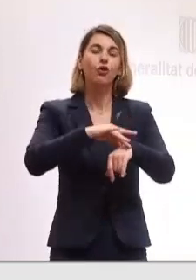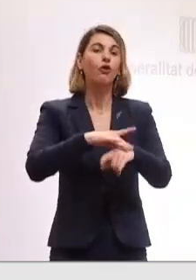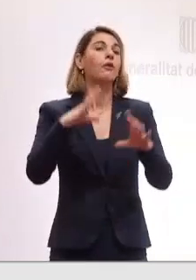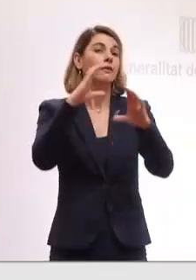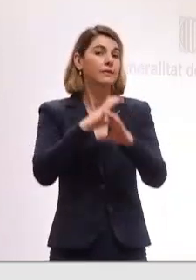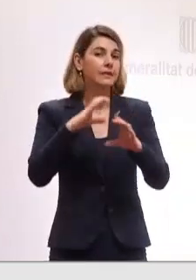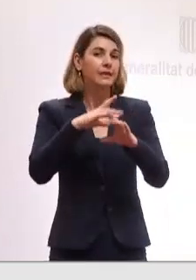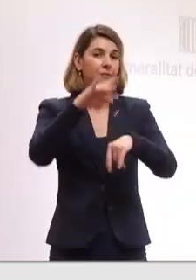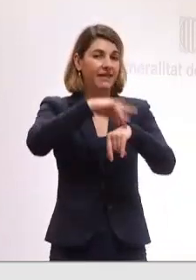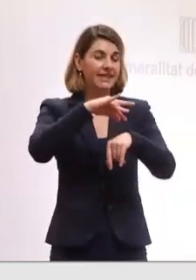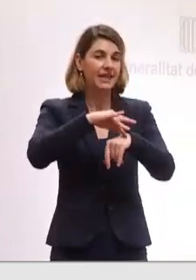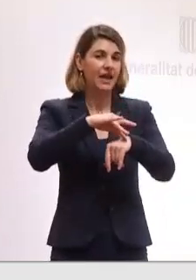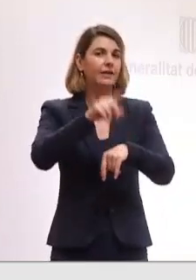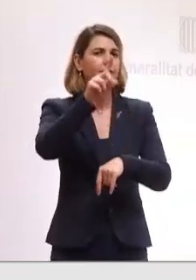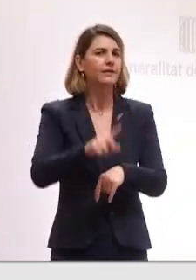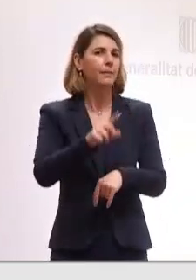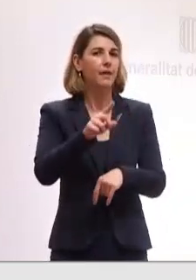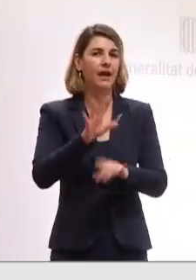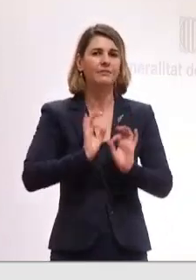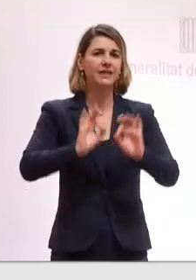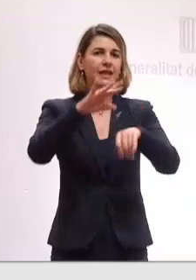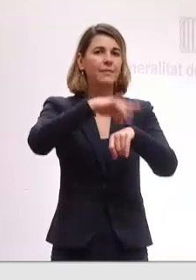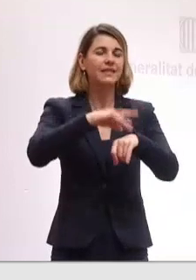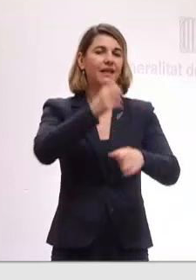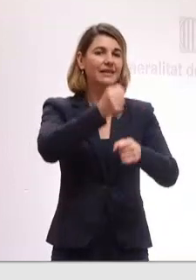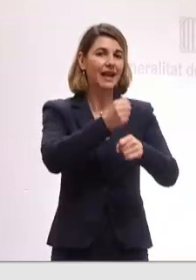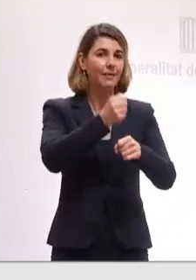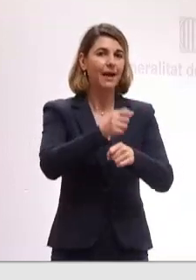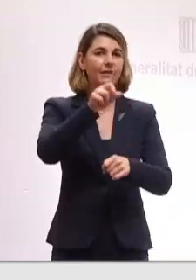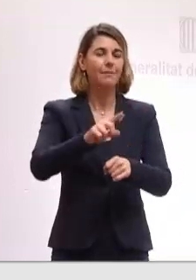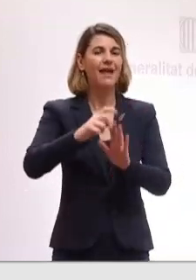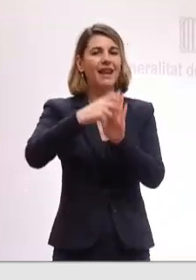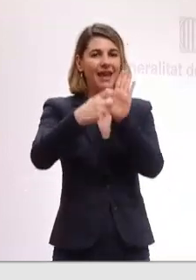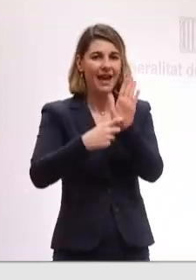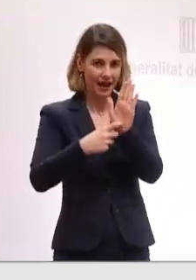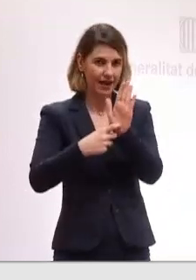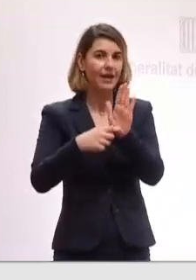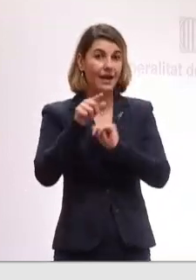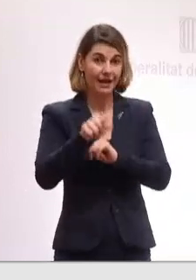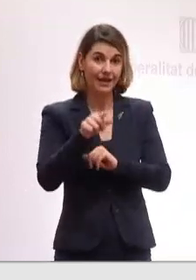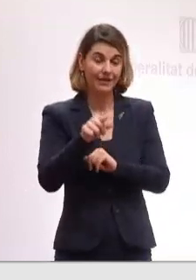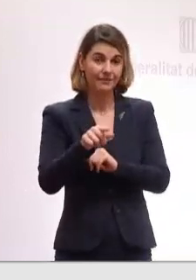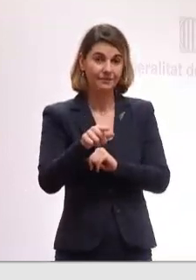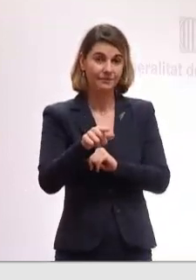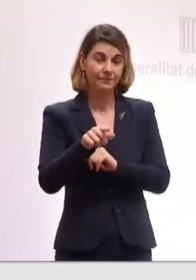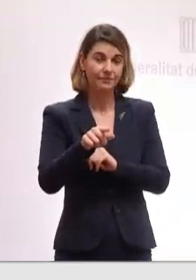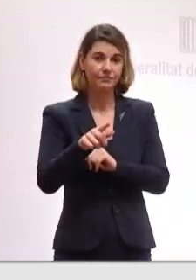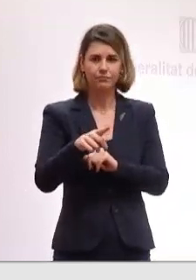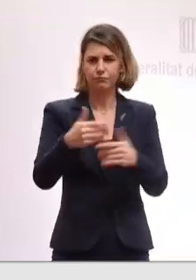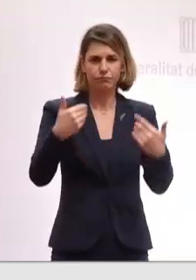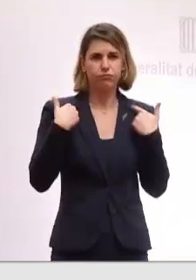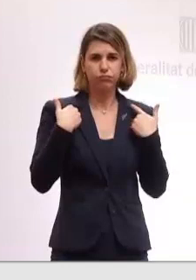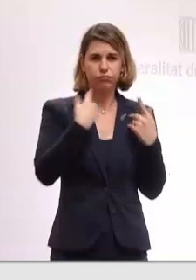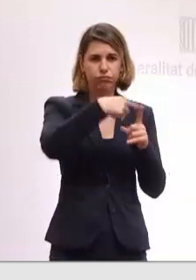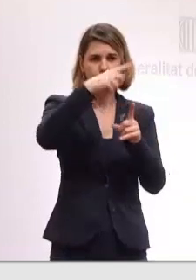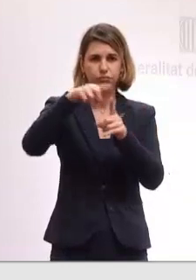Barcelona i especialista en Medicina del Treball i Medicina Legal i Forense. Ha ocupat diferents càrrecs de